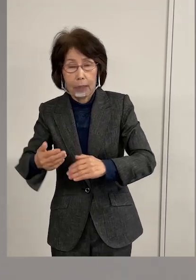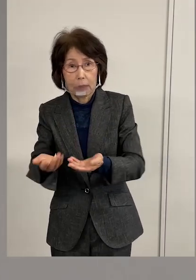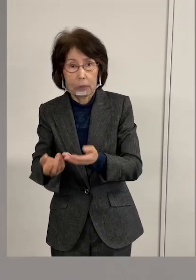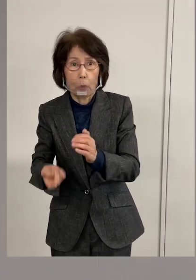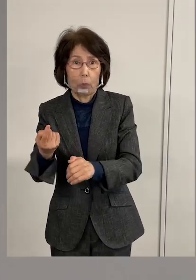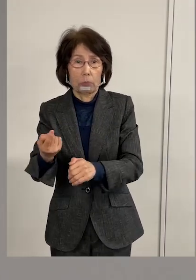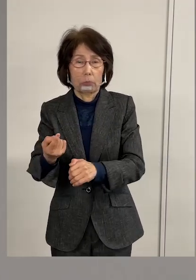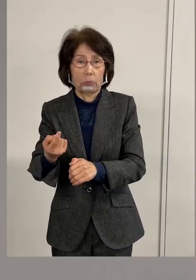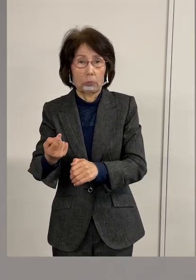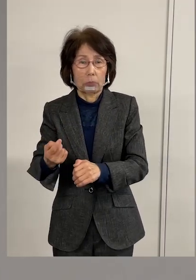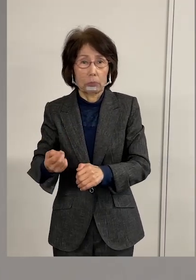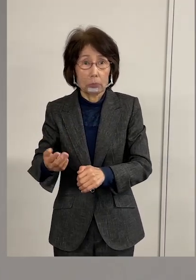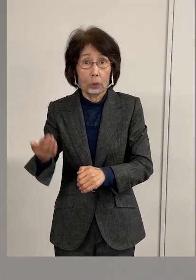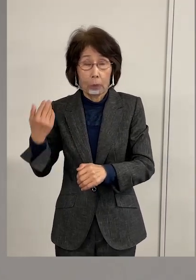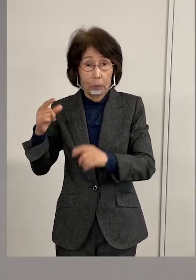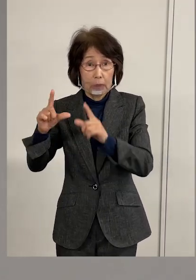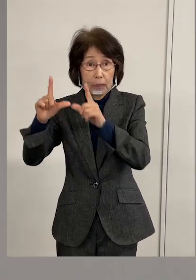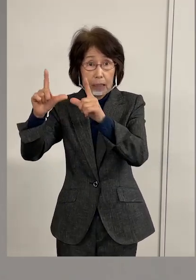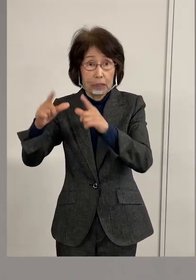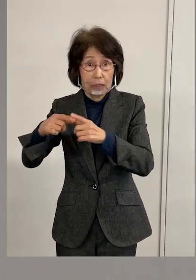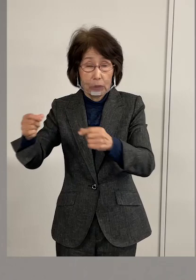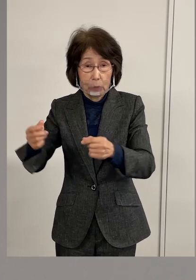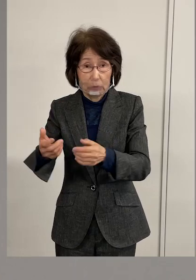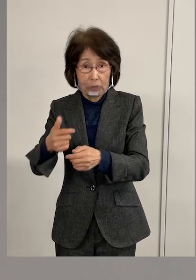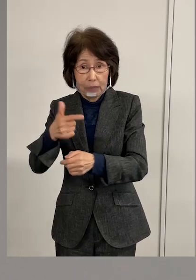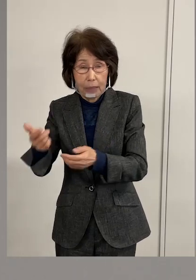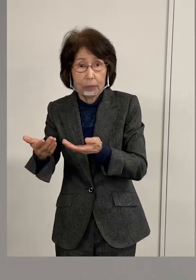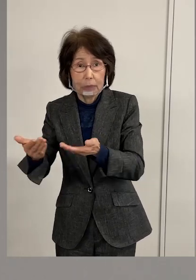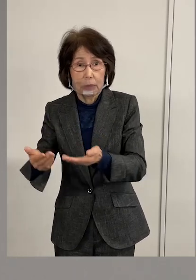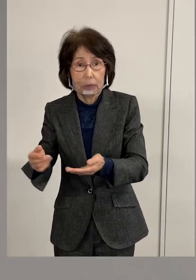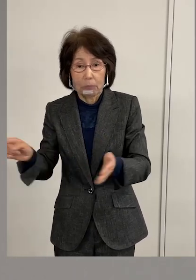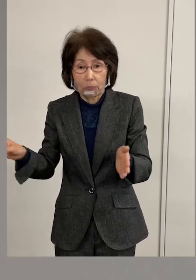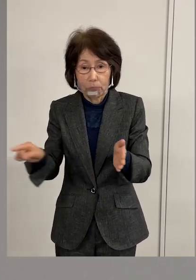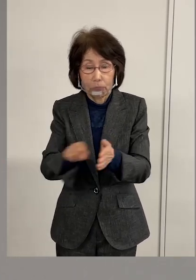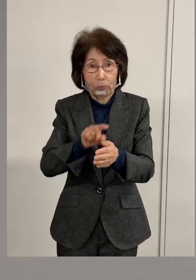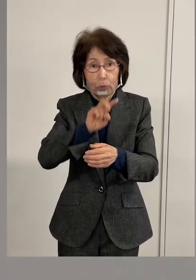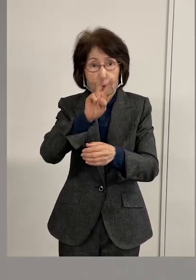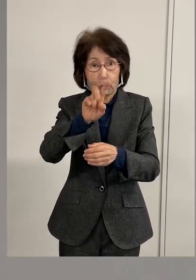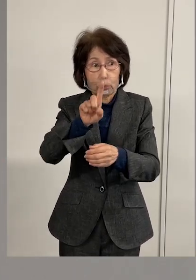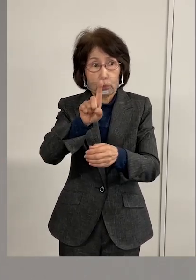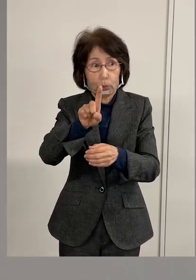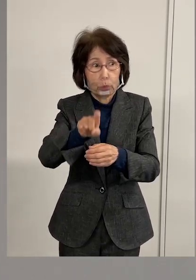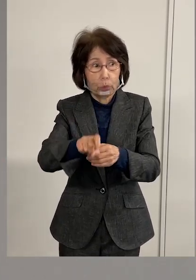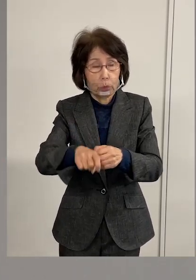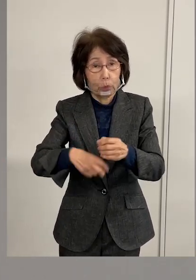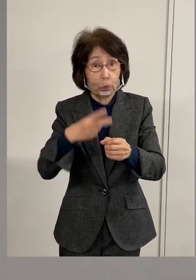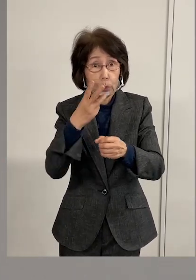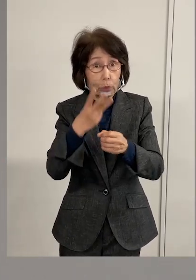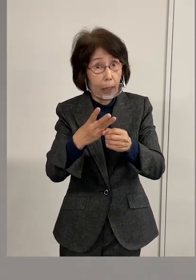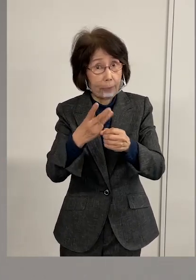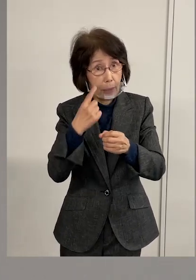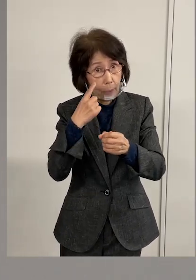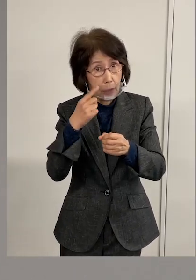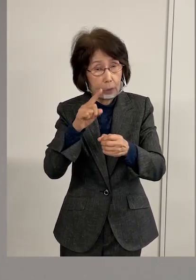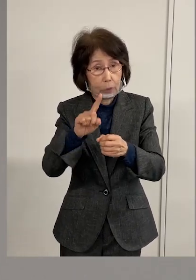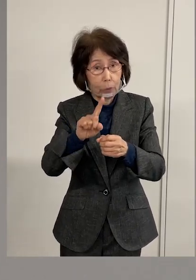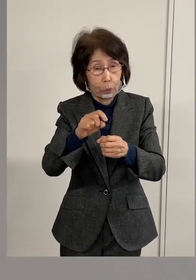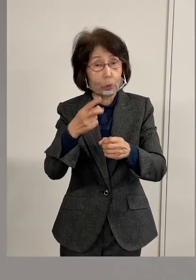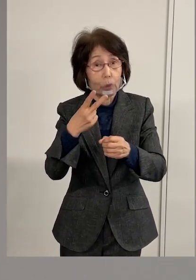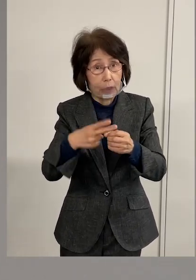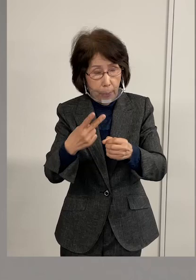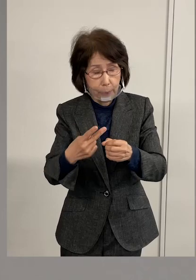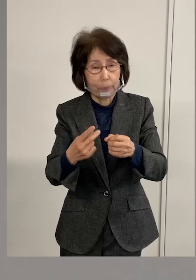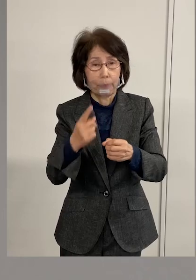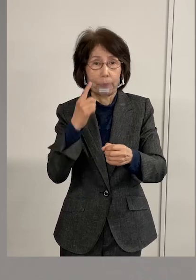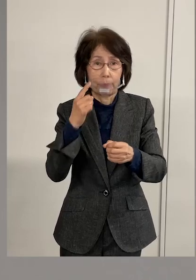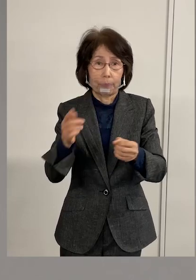から12年ですかね、ぐらいになりましたが、もう13年ですかね、ぐらい、12年ですかね、12年です